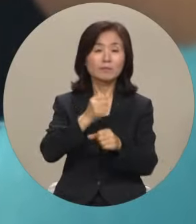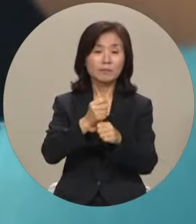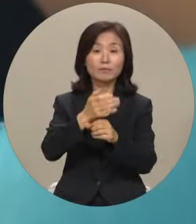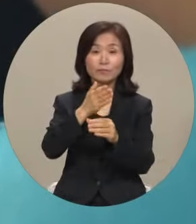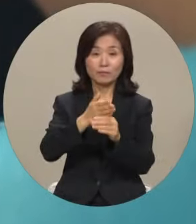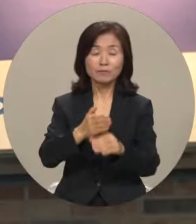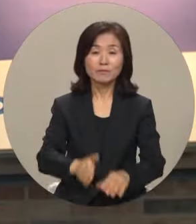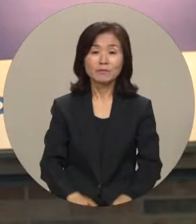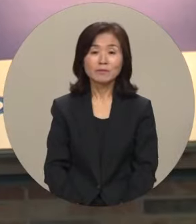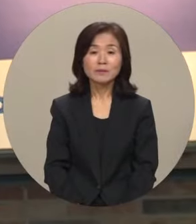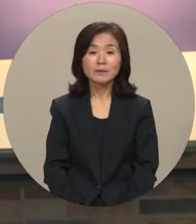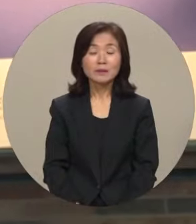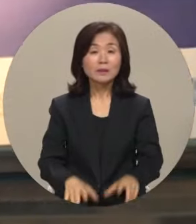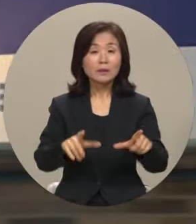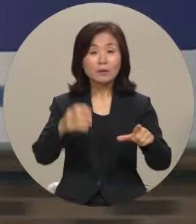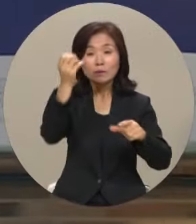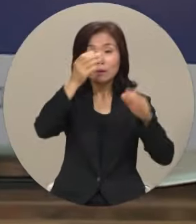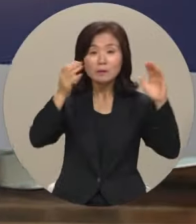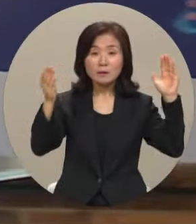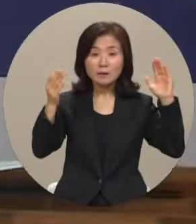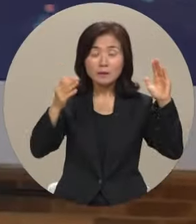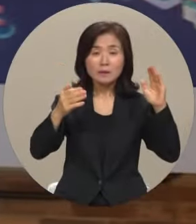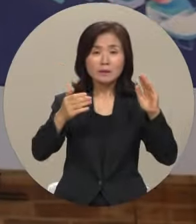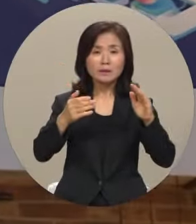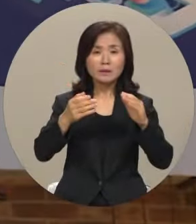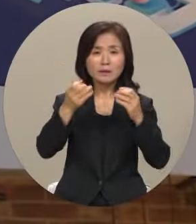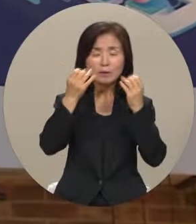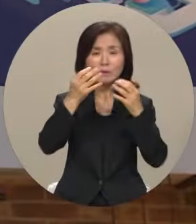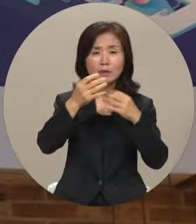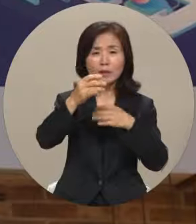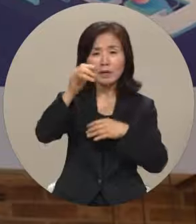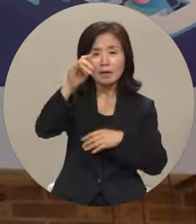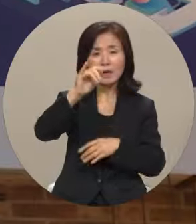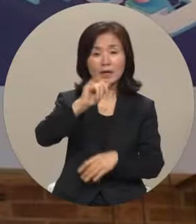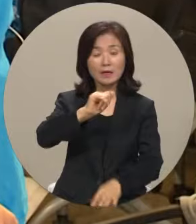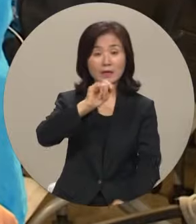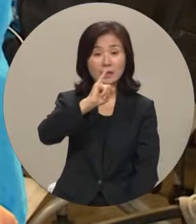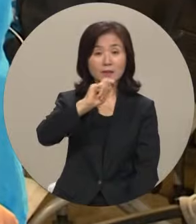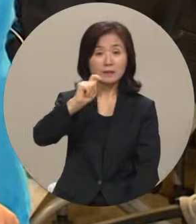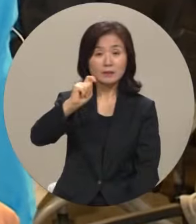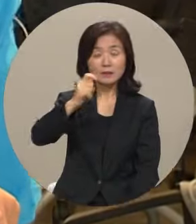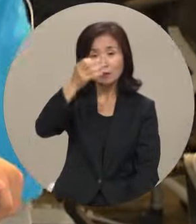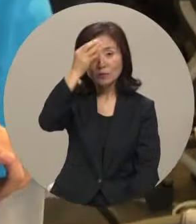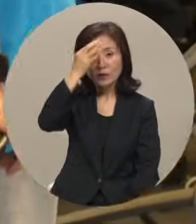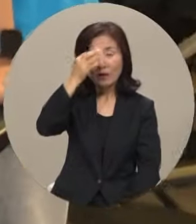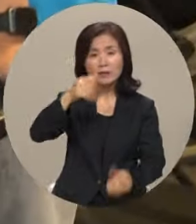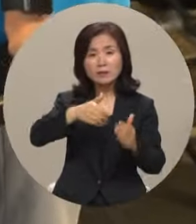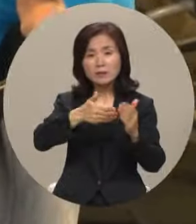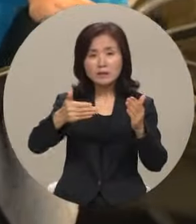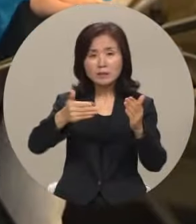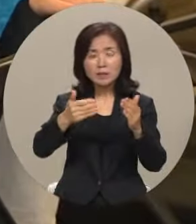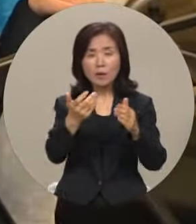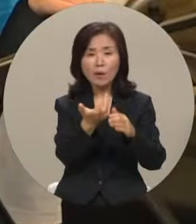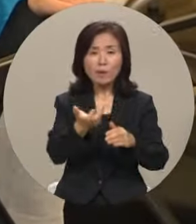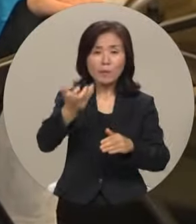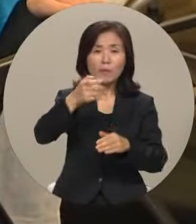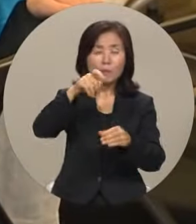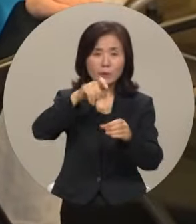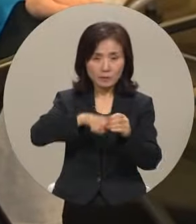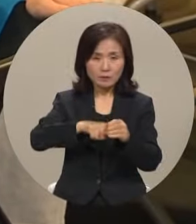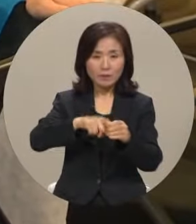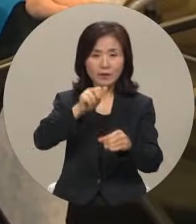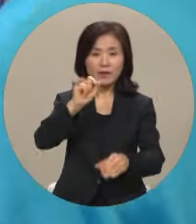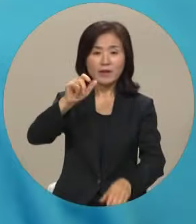겁니다. 지역 고등학생들에게 최신 IT 기술의 트렌드에 대한 이해도를 높여주려는 취지로 마련된 해커톤